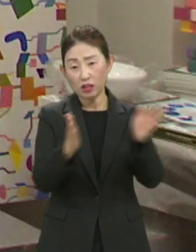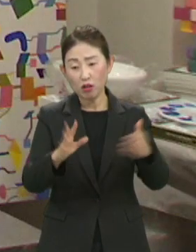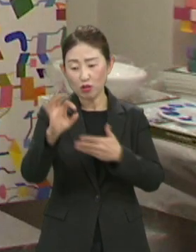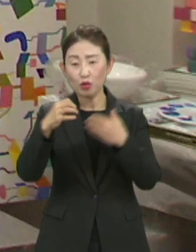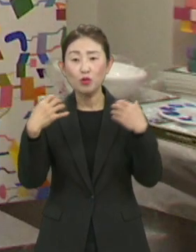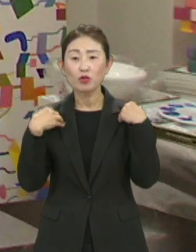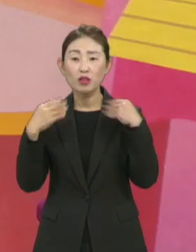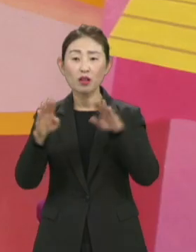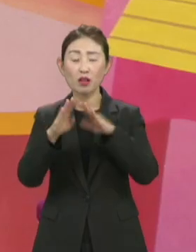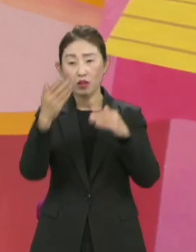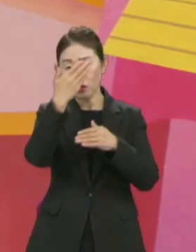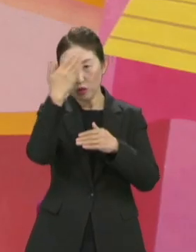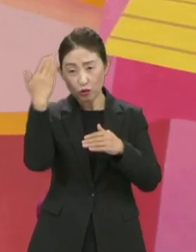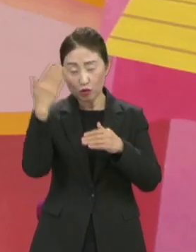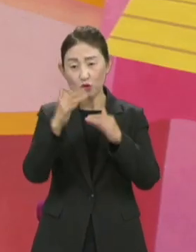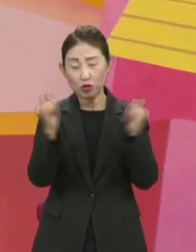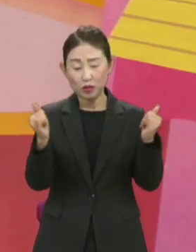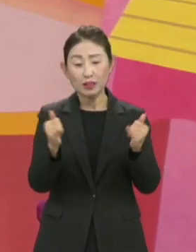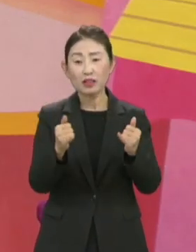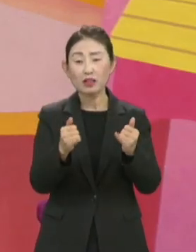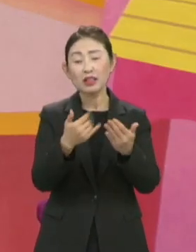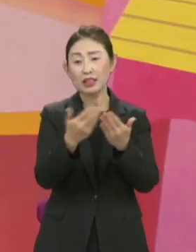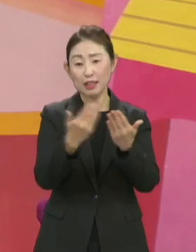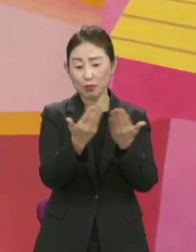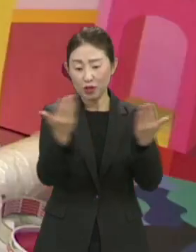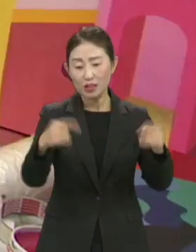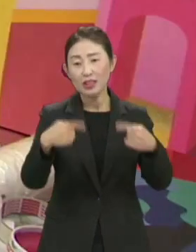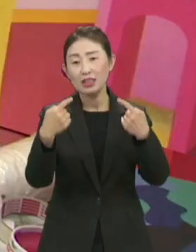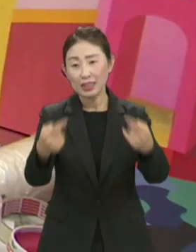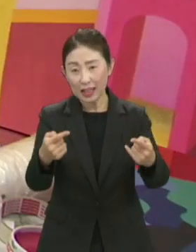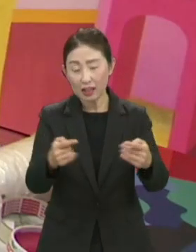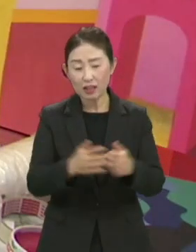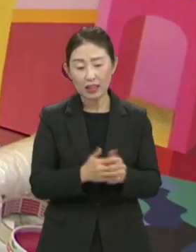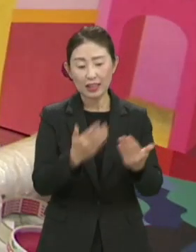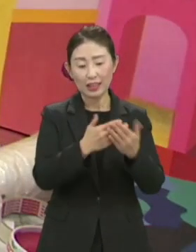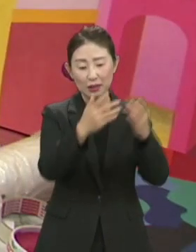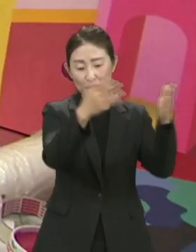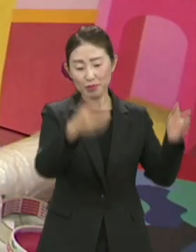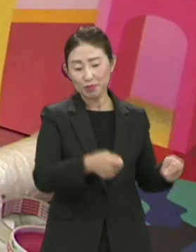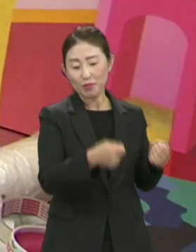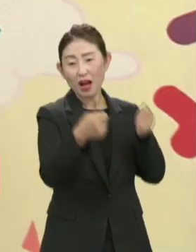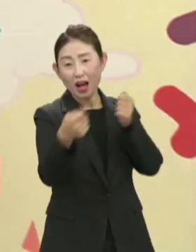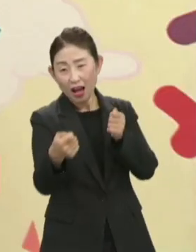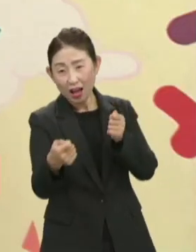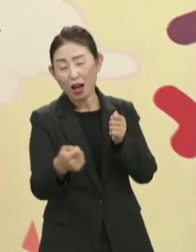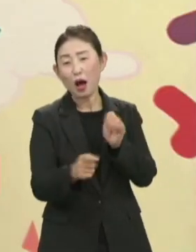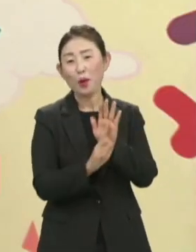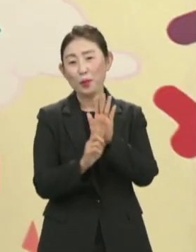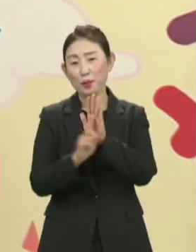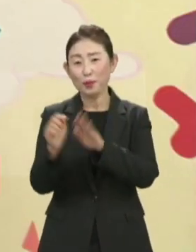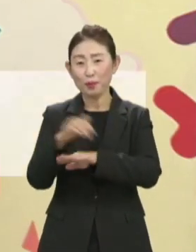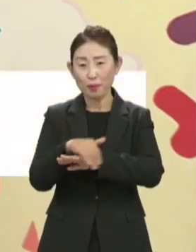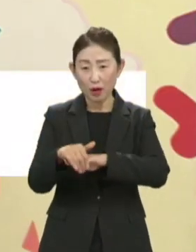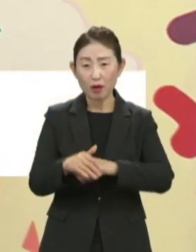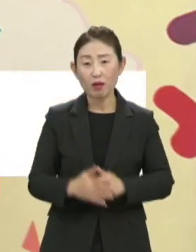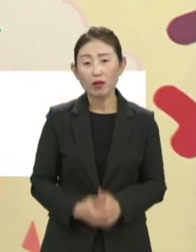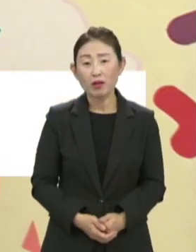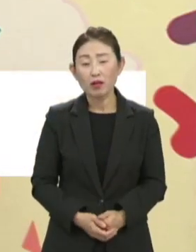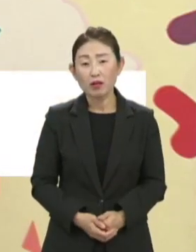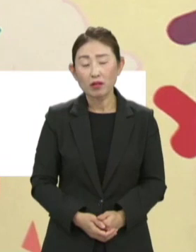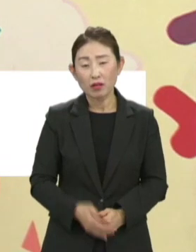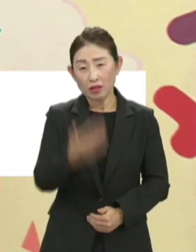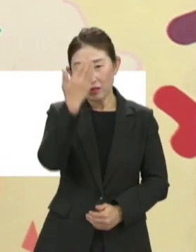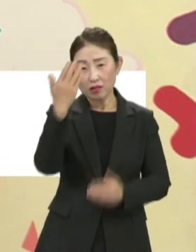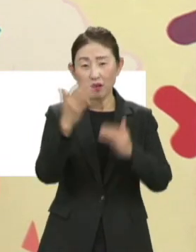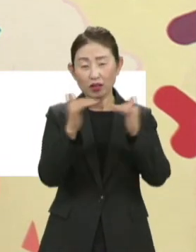서구청에서 열리는 청춘 컬렉션 전시에 참여해 시민들에게 작품들을 선보일 계획입니다. 청년 마켓에